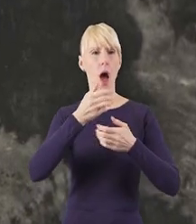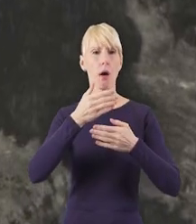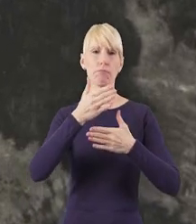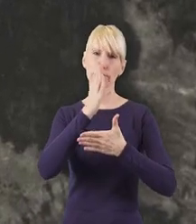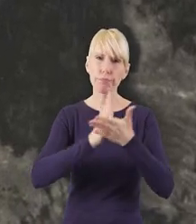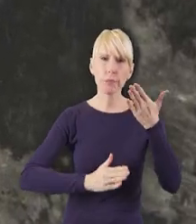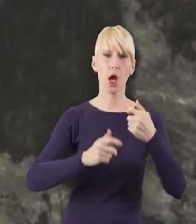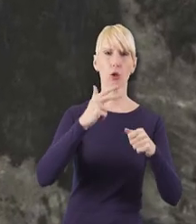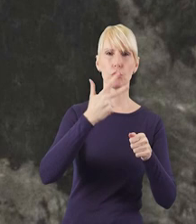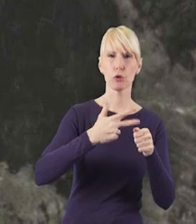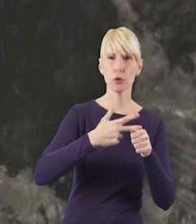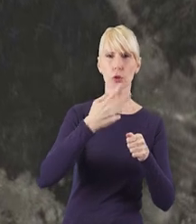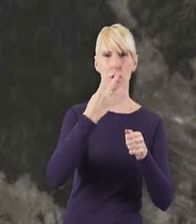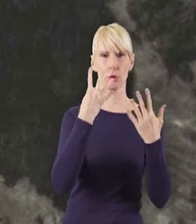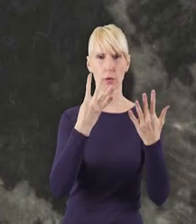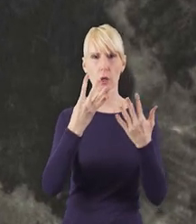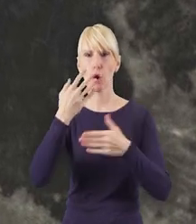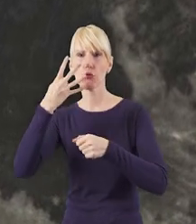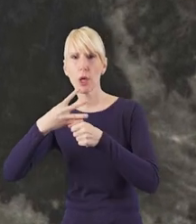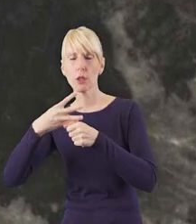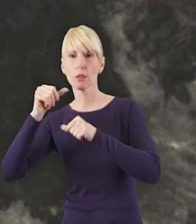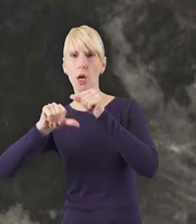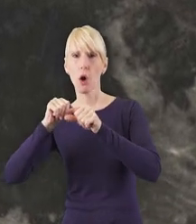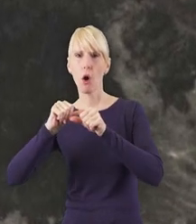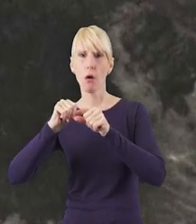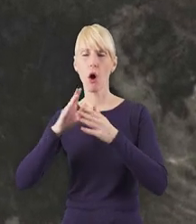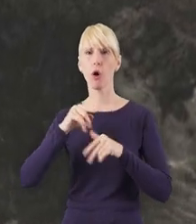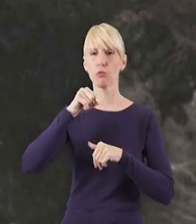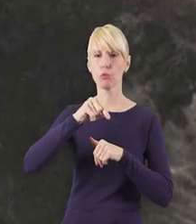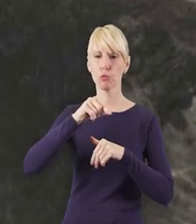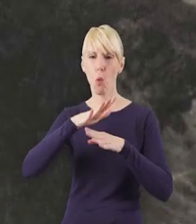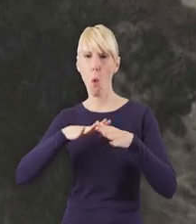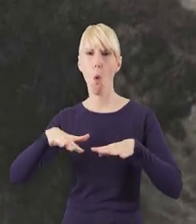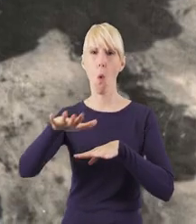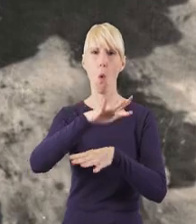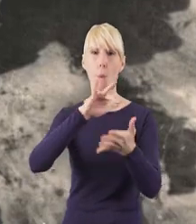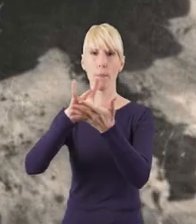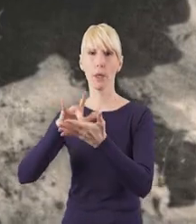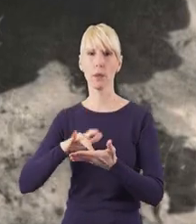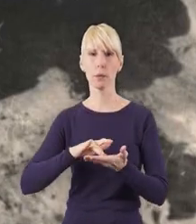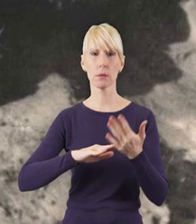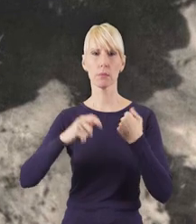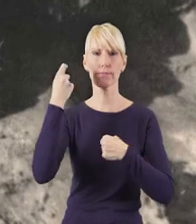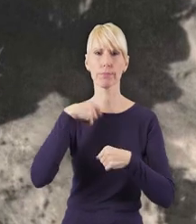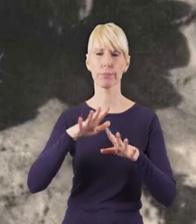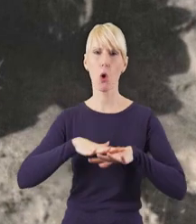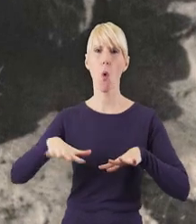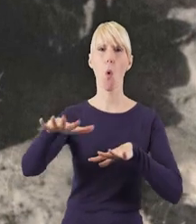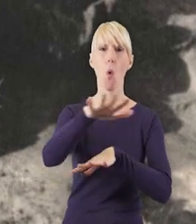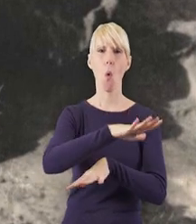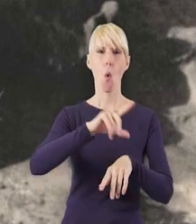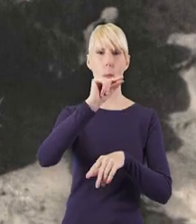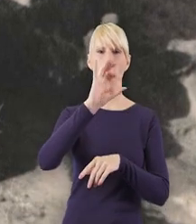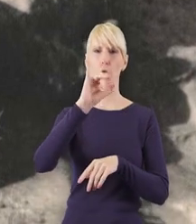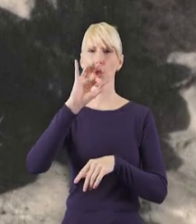1939 i 1940 roku miejscem masowych mordów stał się również poligon na